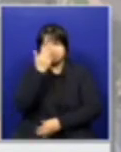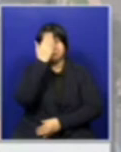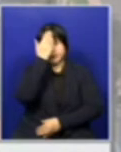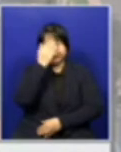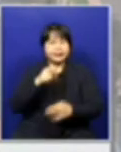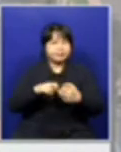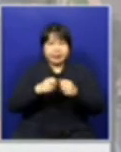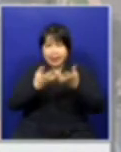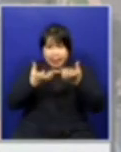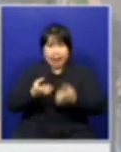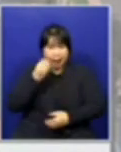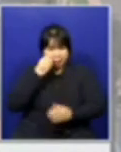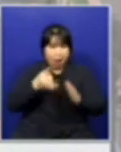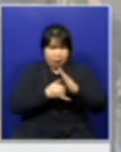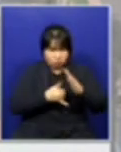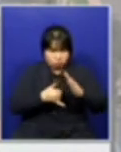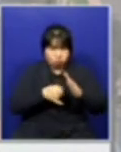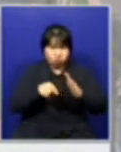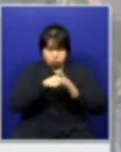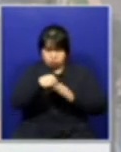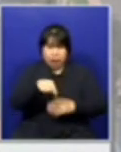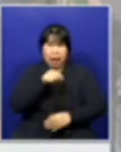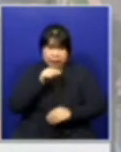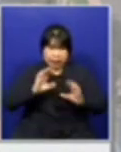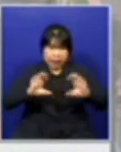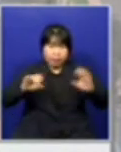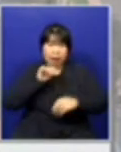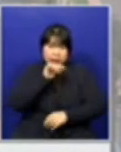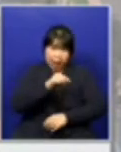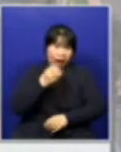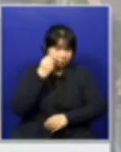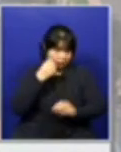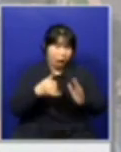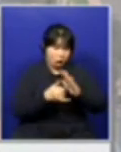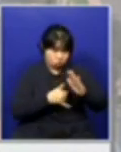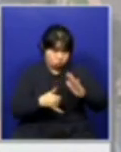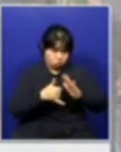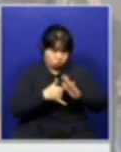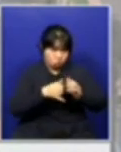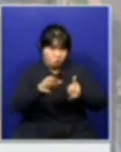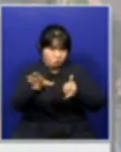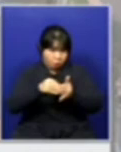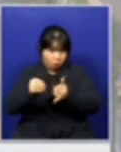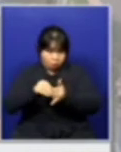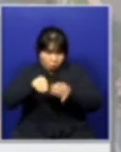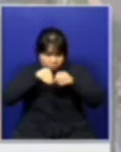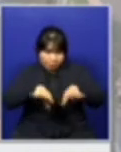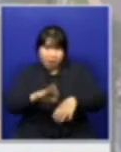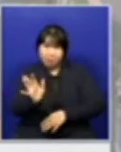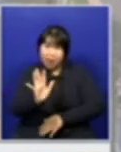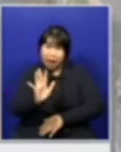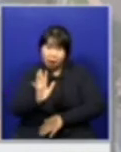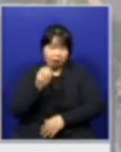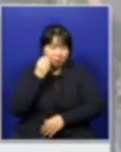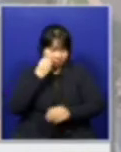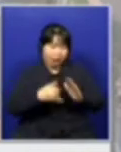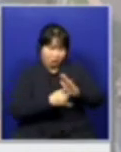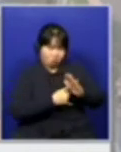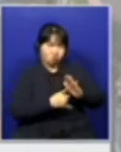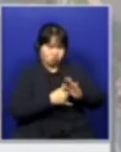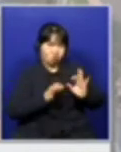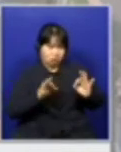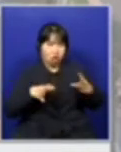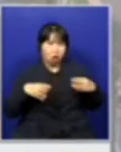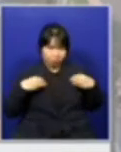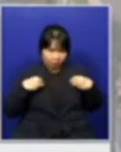คนอยู่กับบ้านท่านบอกให้เขาอยู่บ้านหยุดเชื้อเพื่อชาติเขาทำเขาอยู่บ้านเพื่อจะได้หยุดเชื้อเพื่อจะ